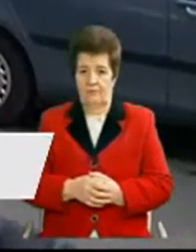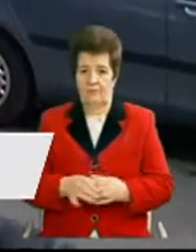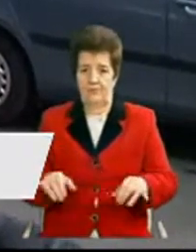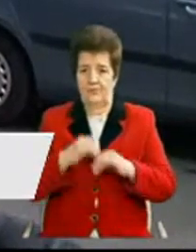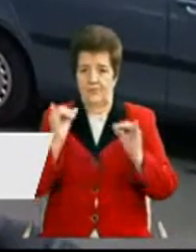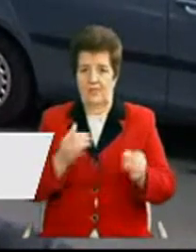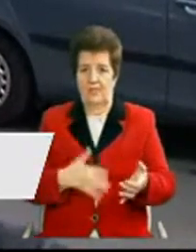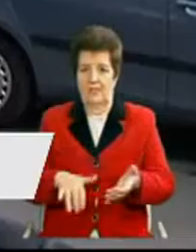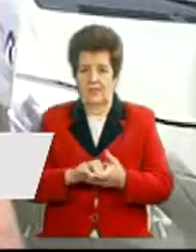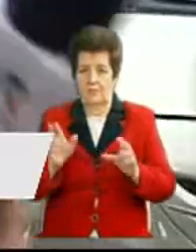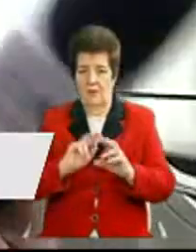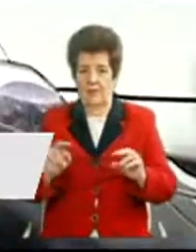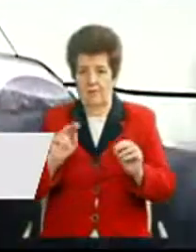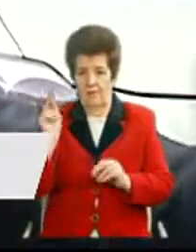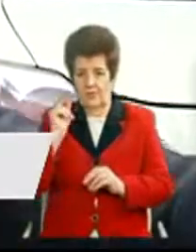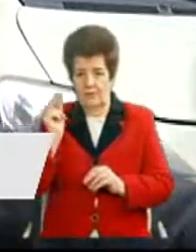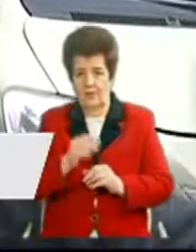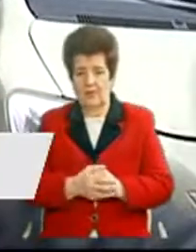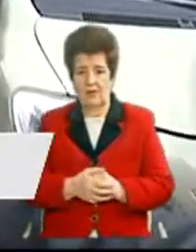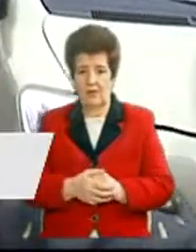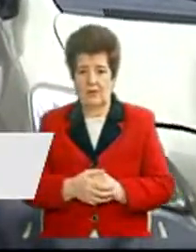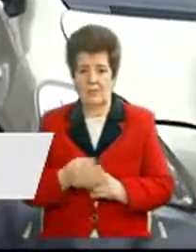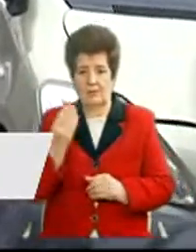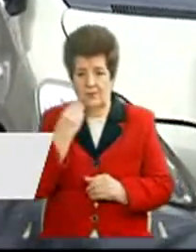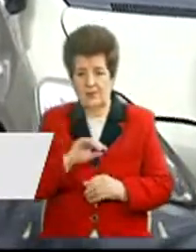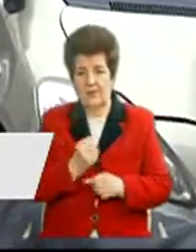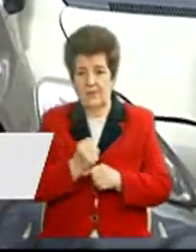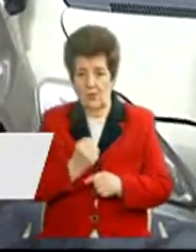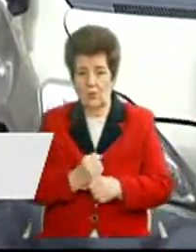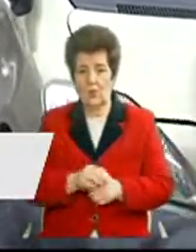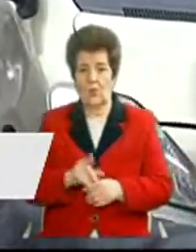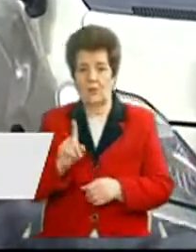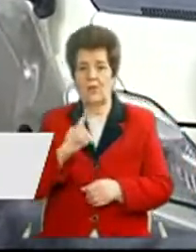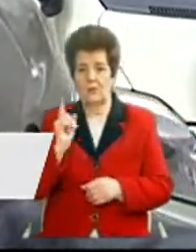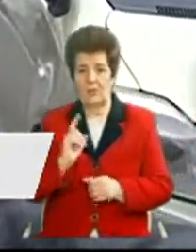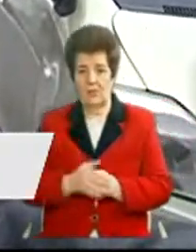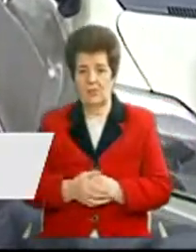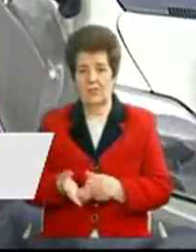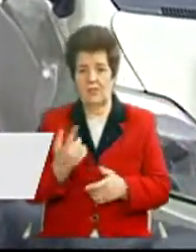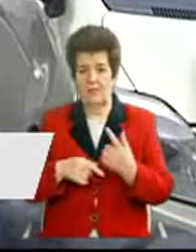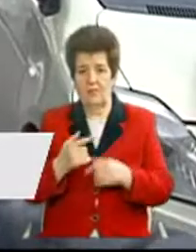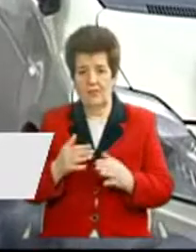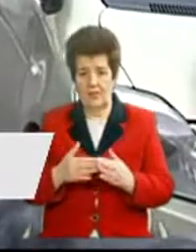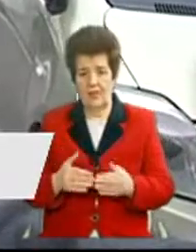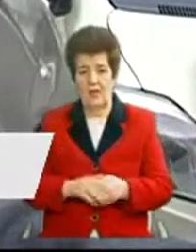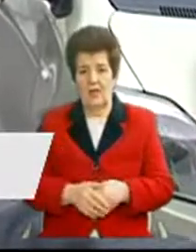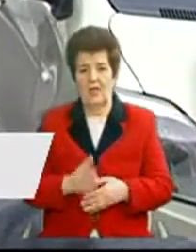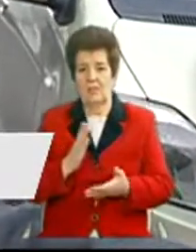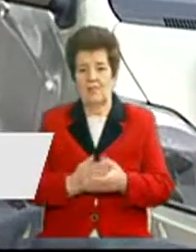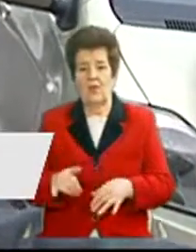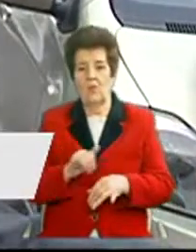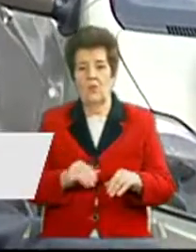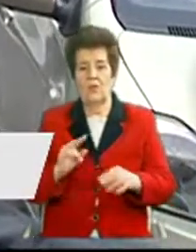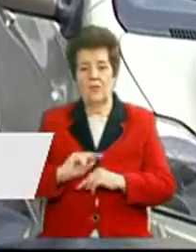dezvoltarea sistemului de învățământ. Vrem să fie un viitor cu lucru pentru tineret, să fie copii, ca să avem unde să muncim,